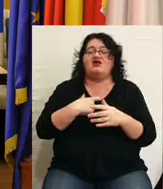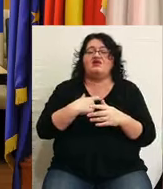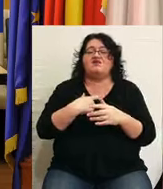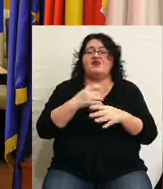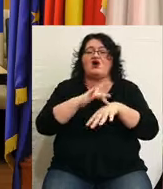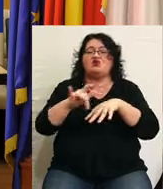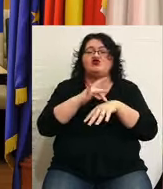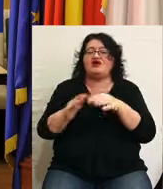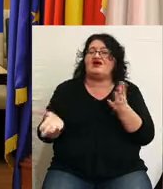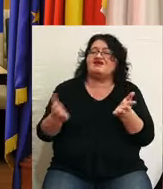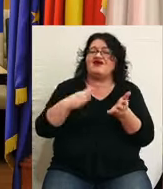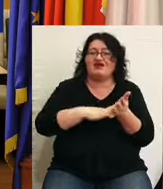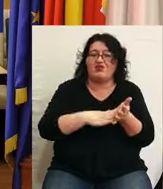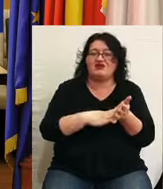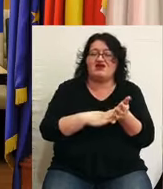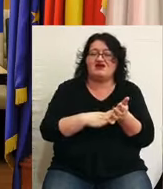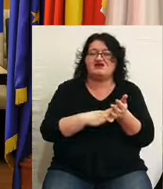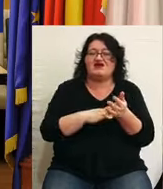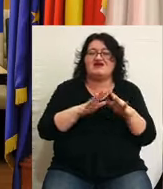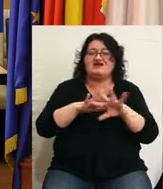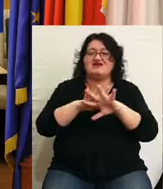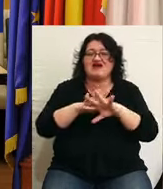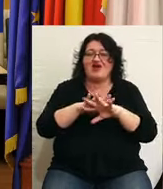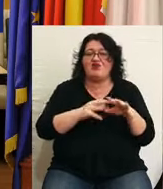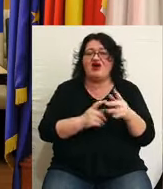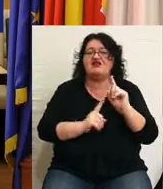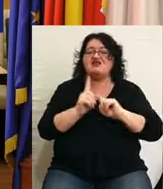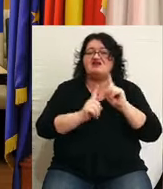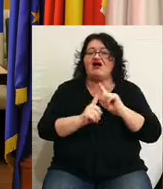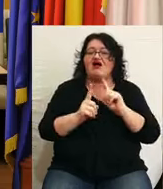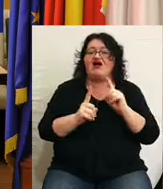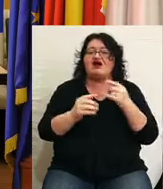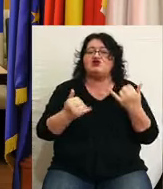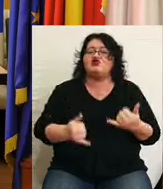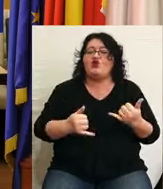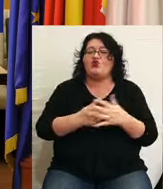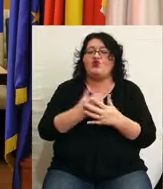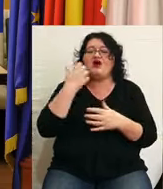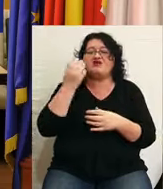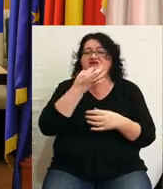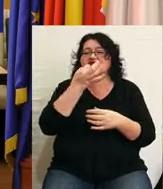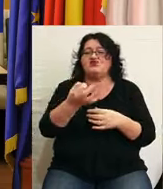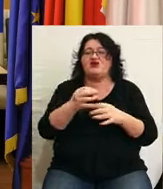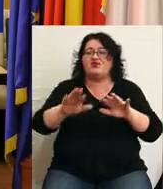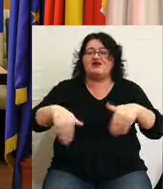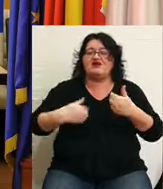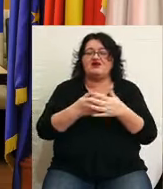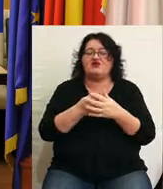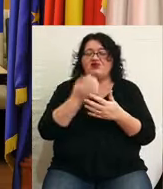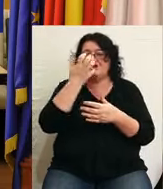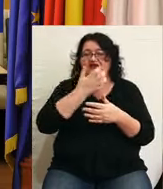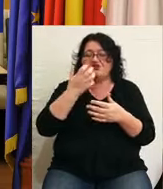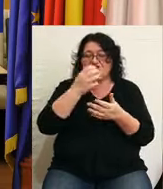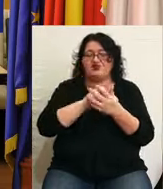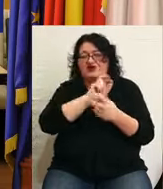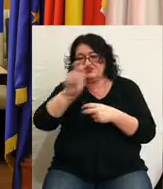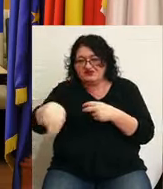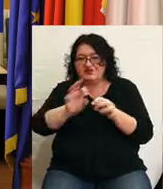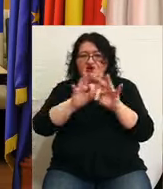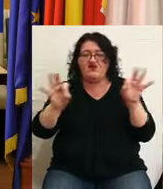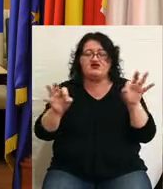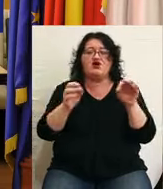să adapteze schema, dar chiar și acum, când spunem că trecem pe cărbune,